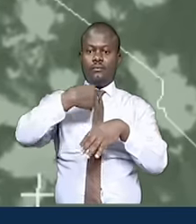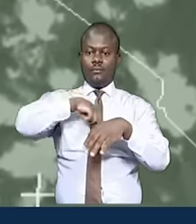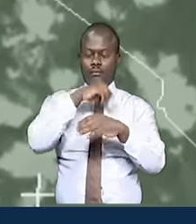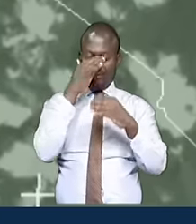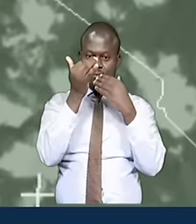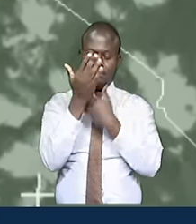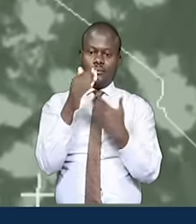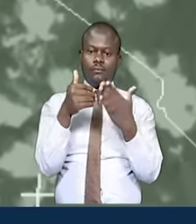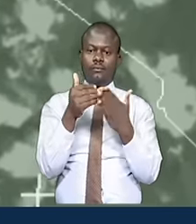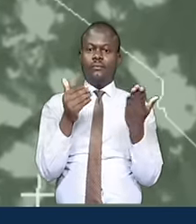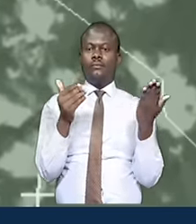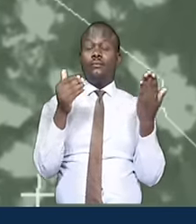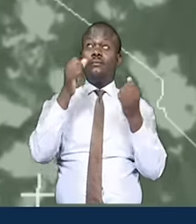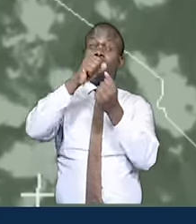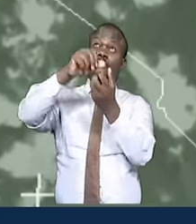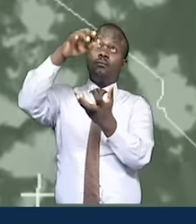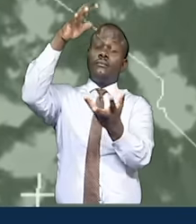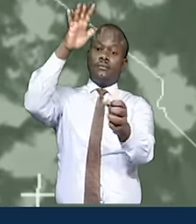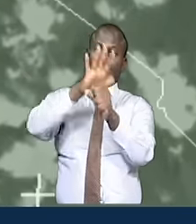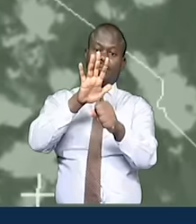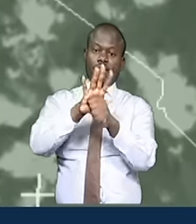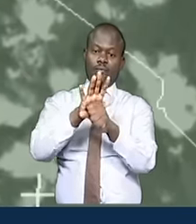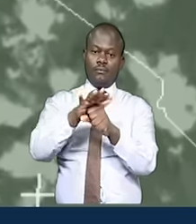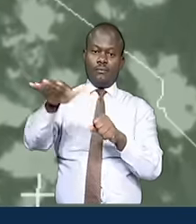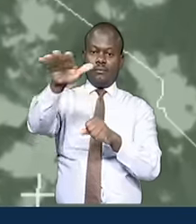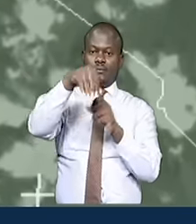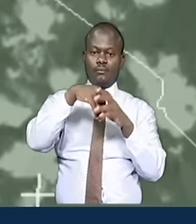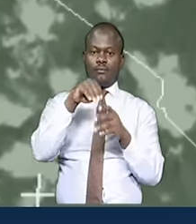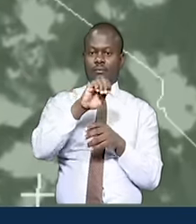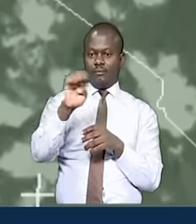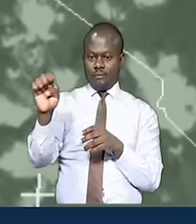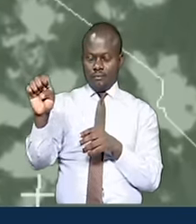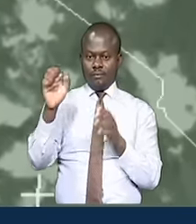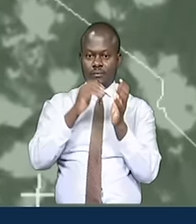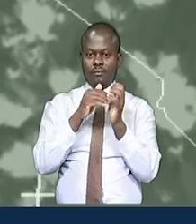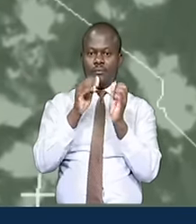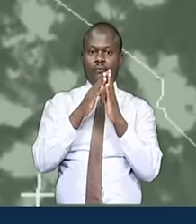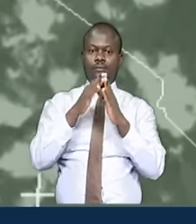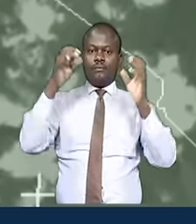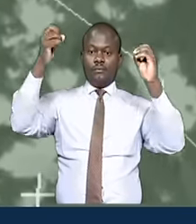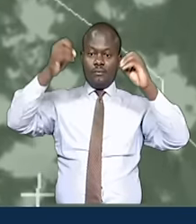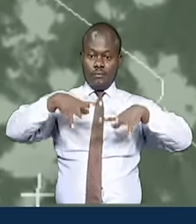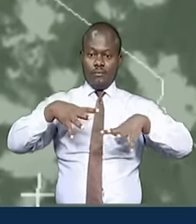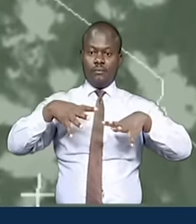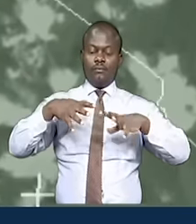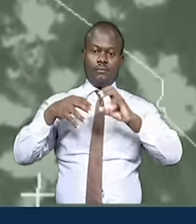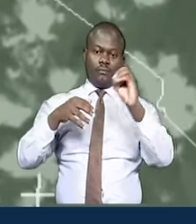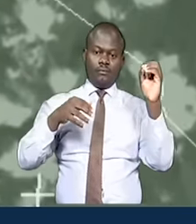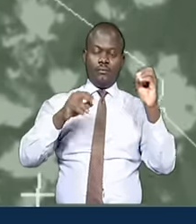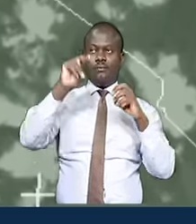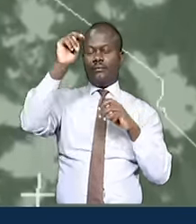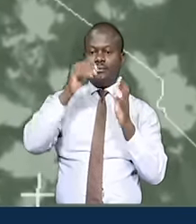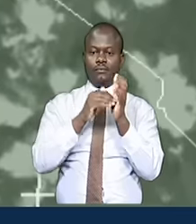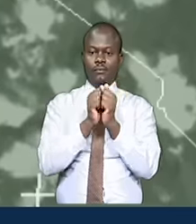gitondo twaramukanye ibicu byiganje cyane cyane mu ntara y'Iburasirazuba no mu mugi wa Kigali ntara y'Iburengerazuba amajyaruguru